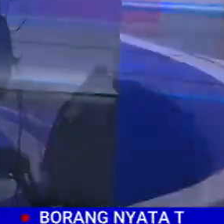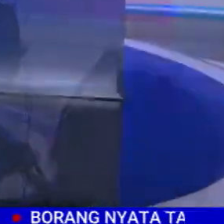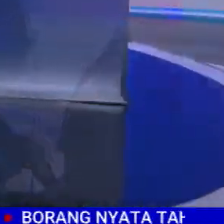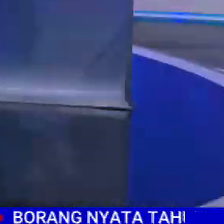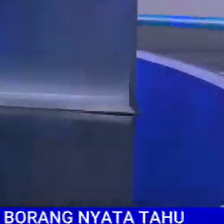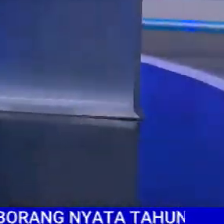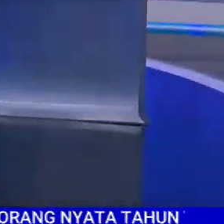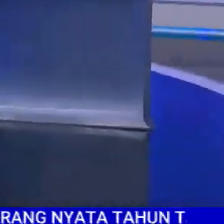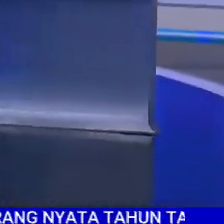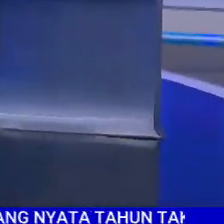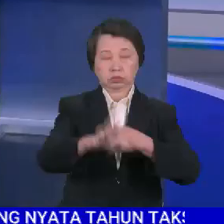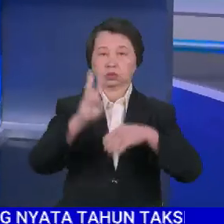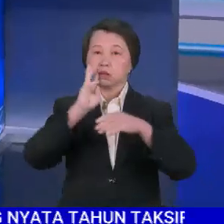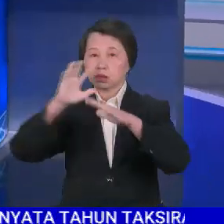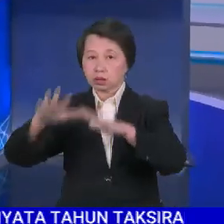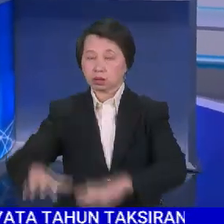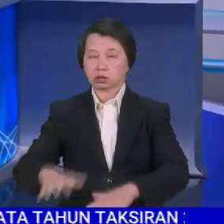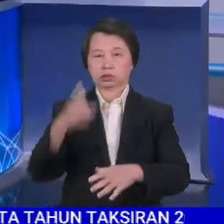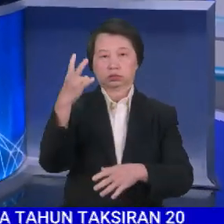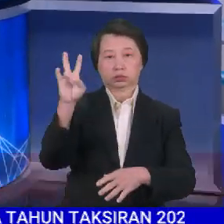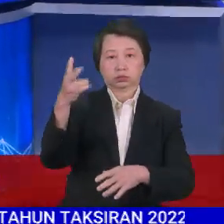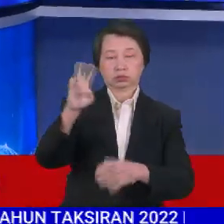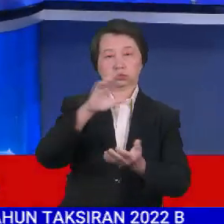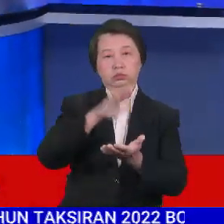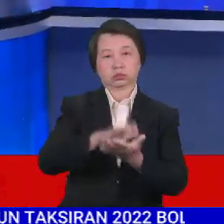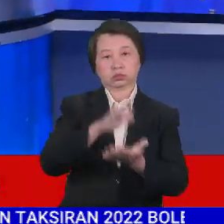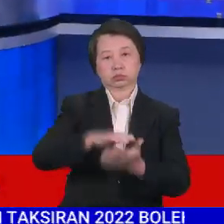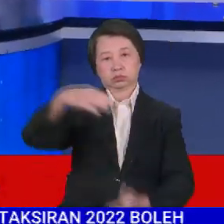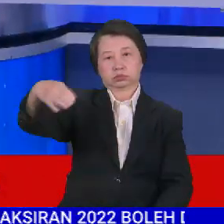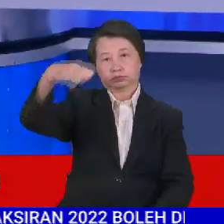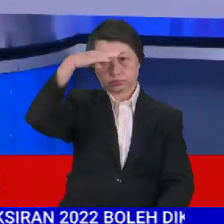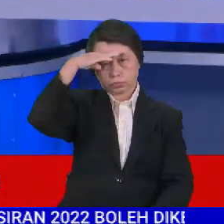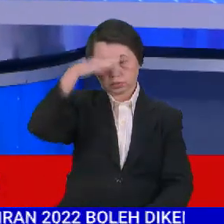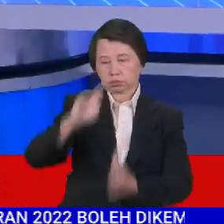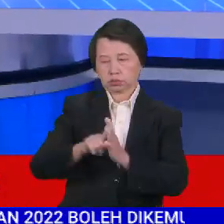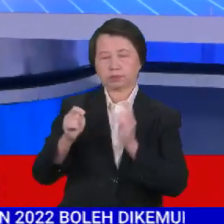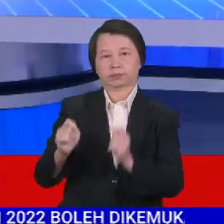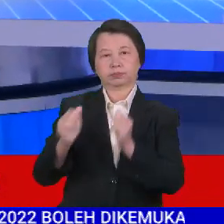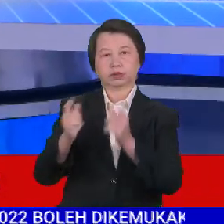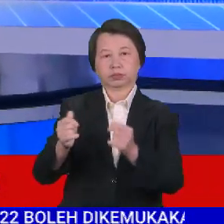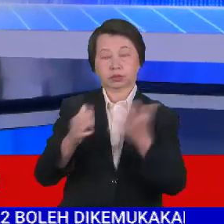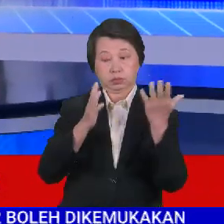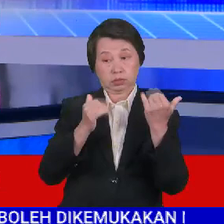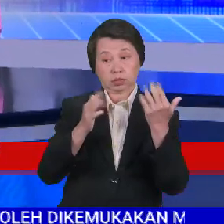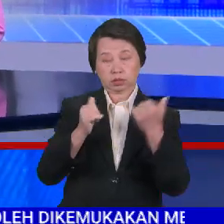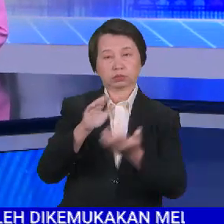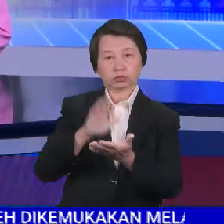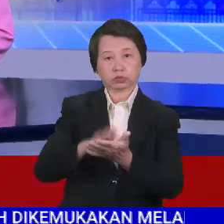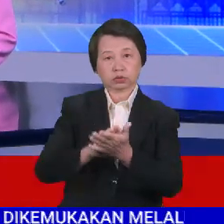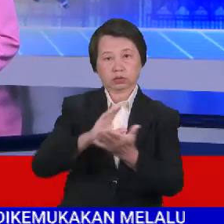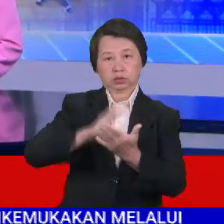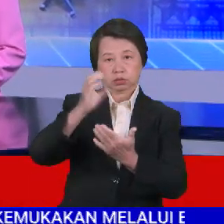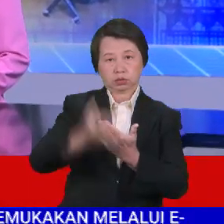Kerja-kerja pasca banjir melibatkan 17 sekolah terjejas di Johor dipercepat agar sesi persekolahan bagi